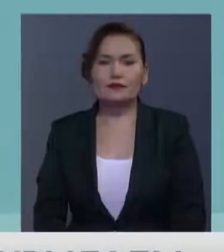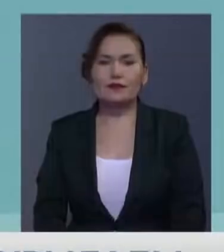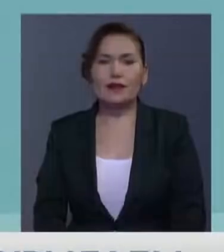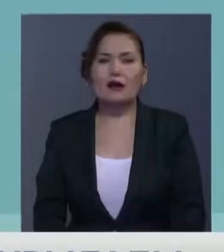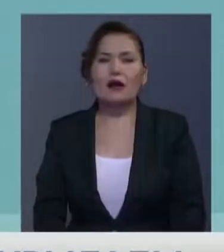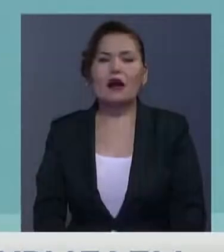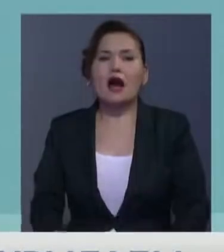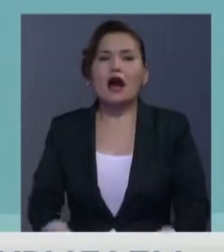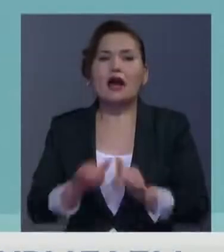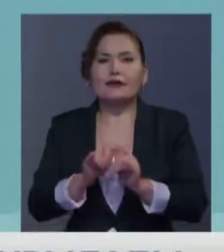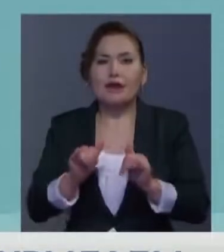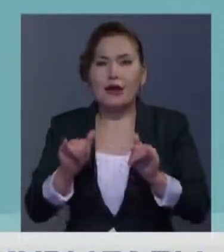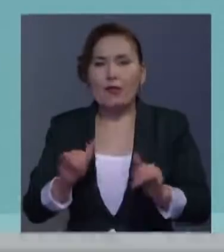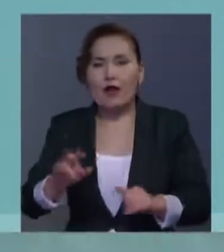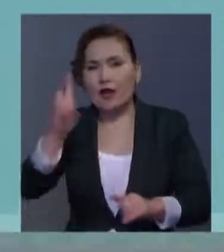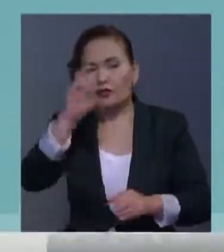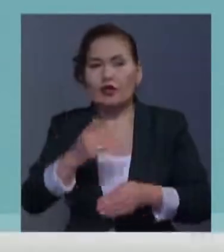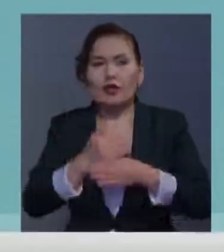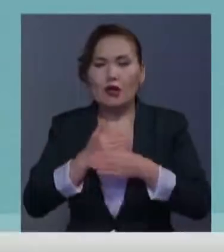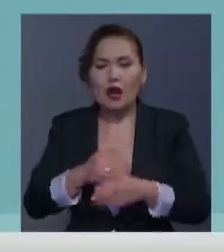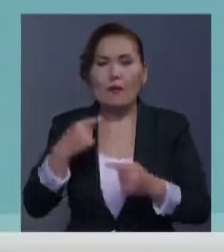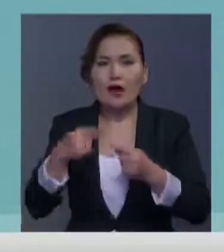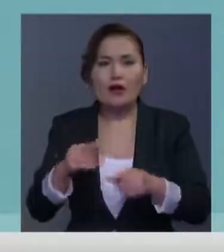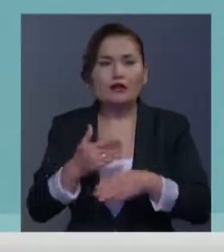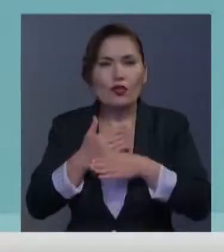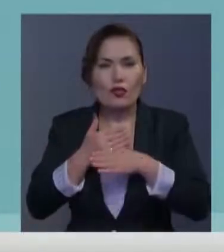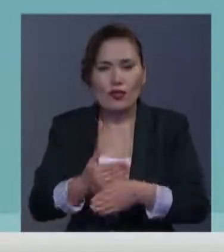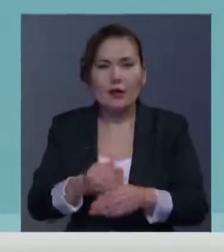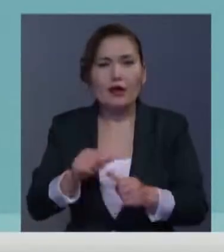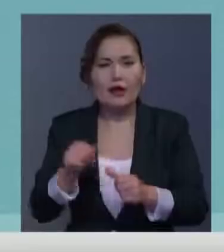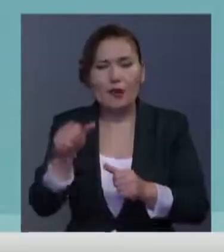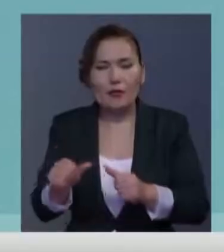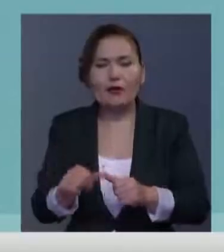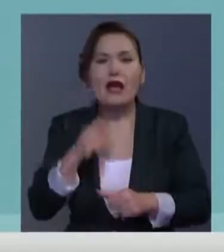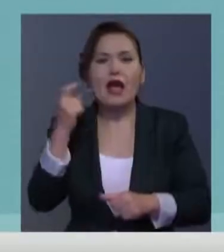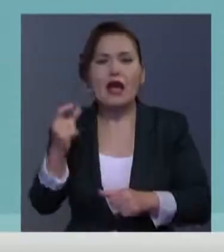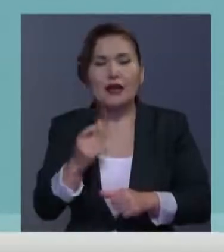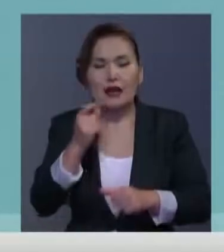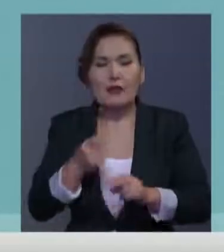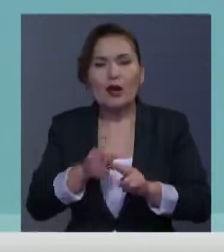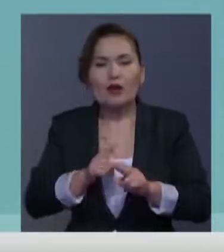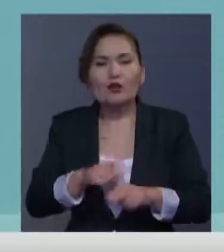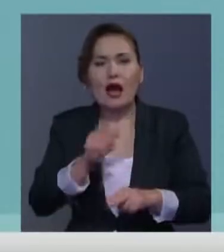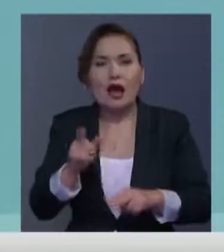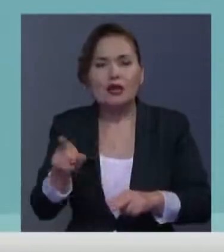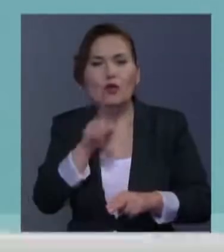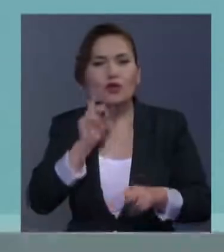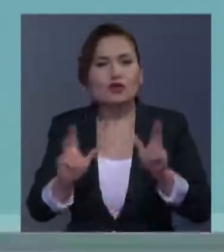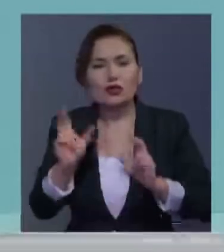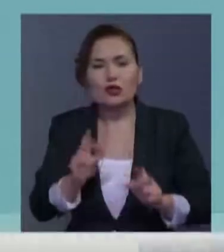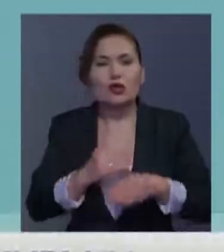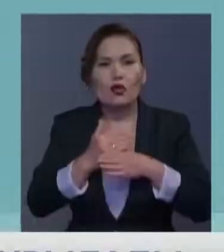Дамуға ресми көмектің гуманитарлық және басқа да көмектерден ерекшелігі экономика мен адам капиталды дамытуға бағытталады. Және